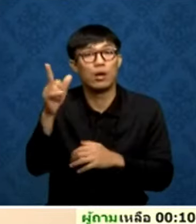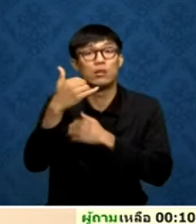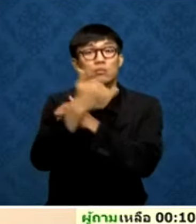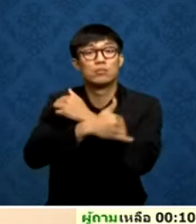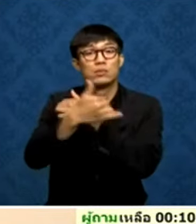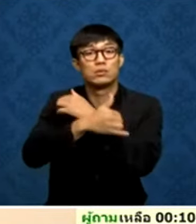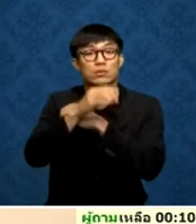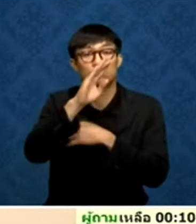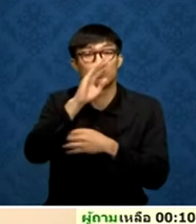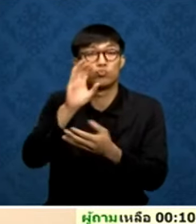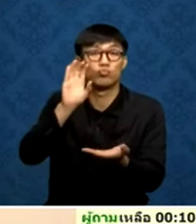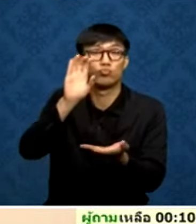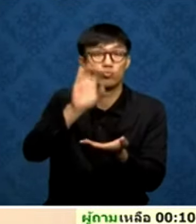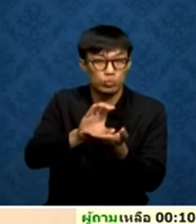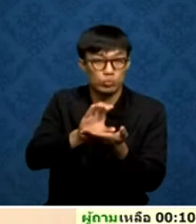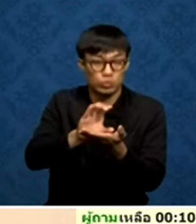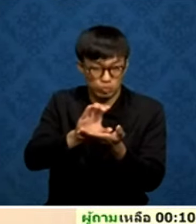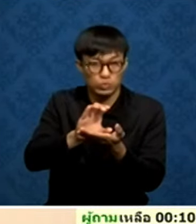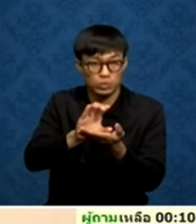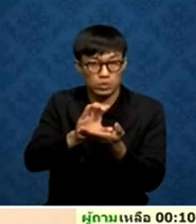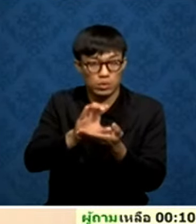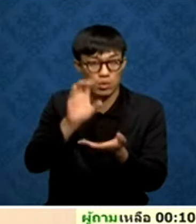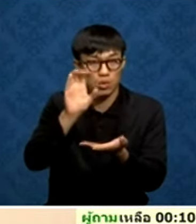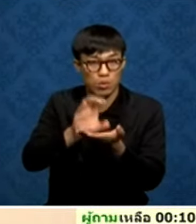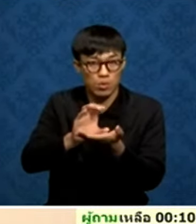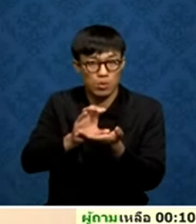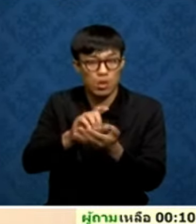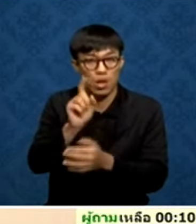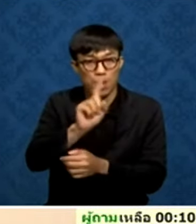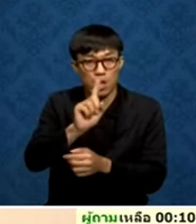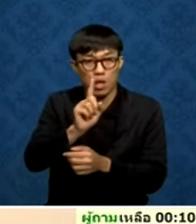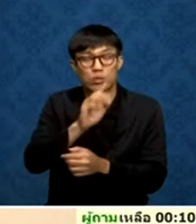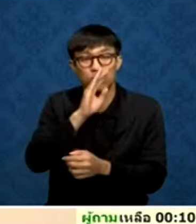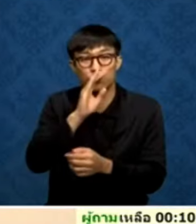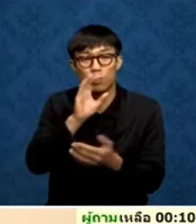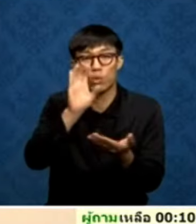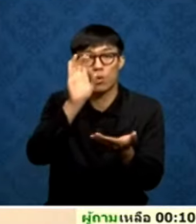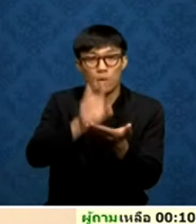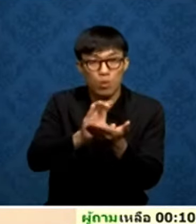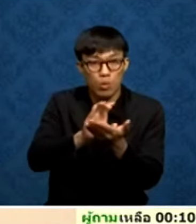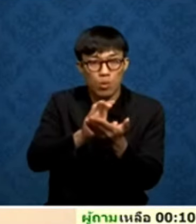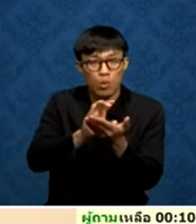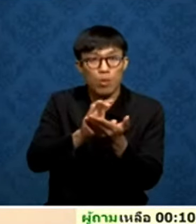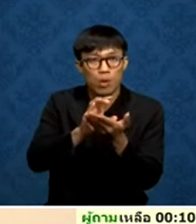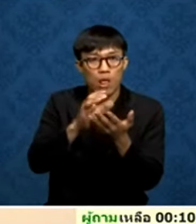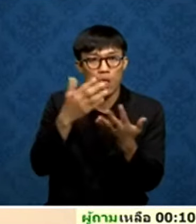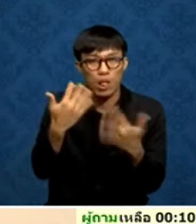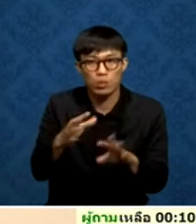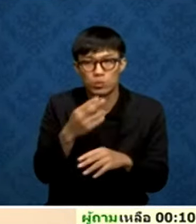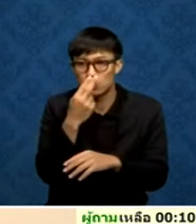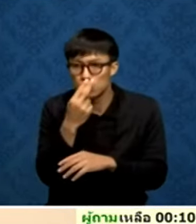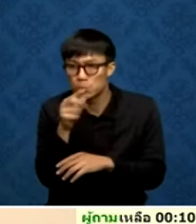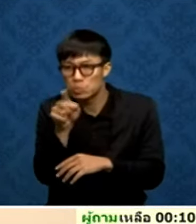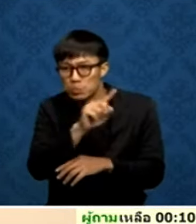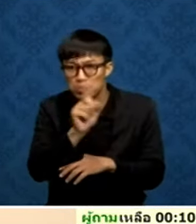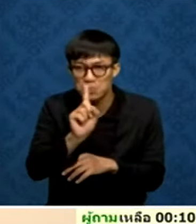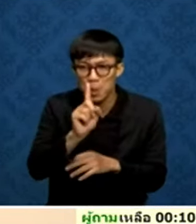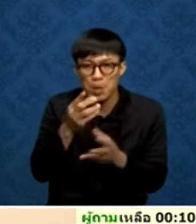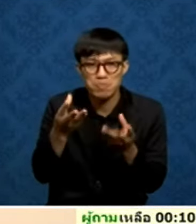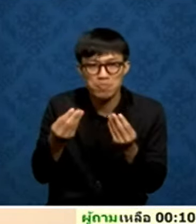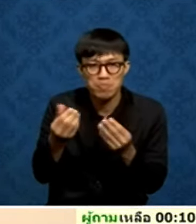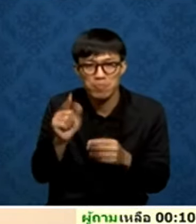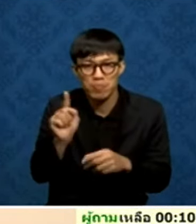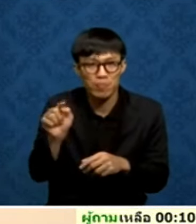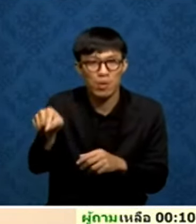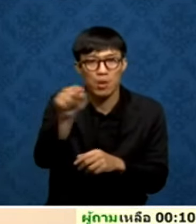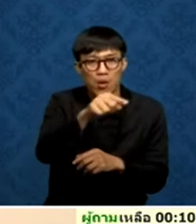นเนี่ยนะครับเขาจะเข้ามาว่าเขาสามารถจะลงทุนแล้วตลาดอยู่ที่ไหนโดยทั่วไปแล้วที่มาล